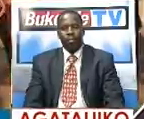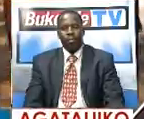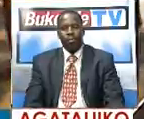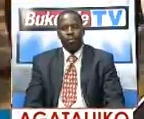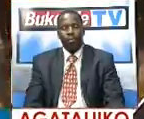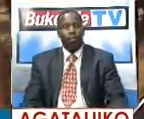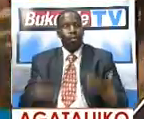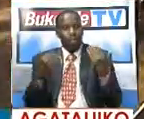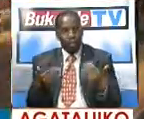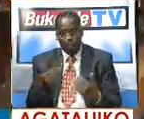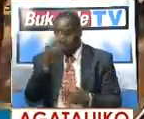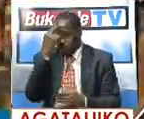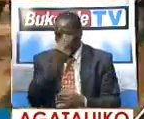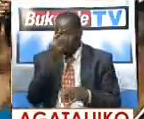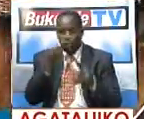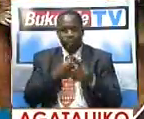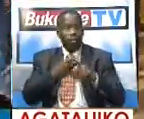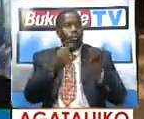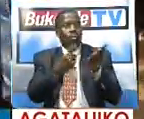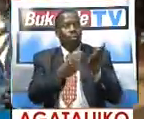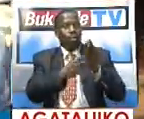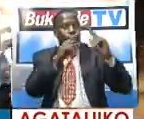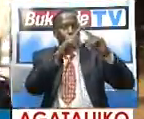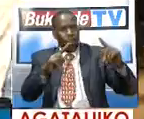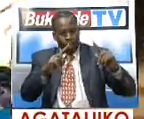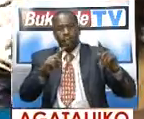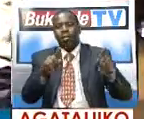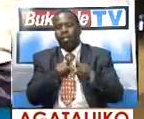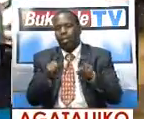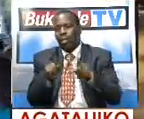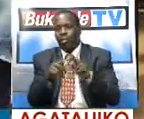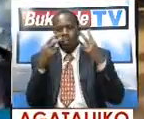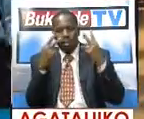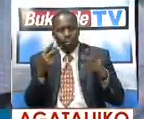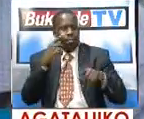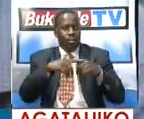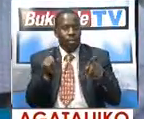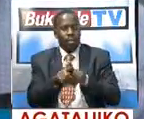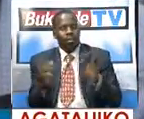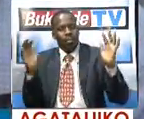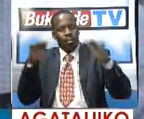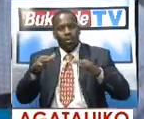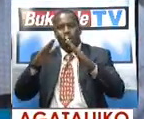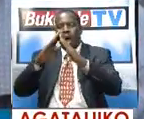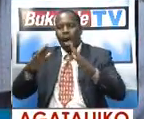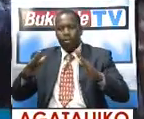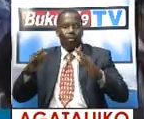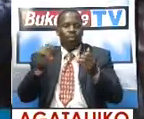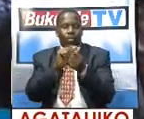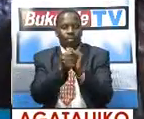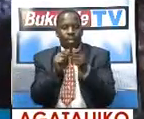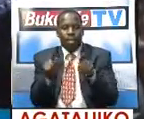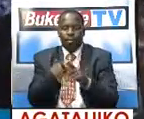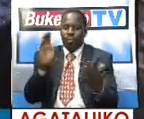Bo abayizi ba Uganda Matters na Mugongo bakyamudde bazadde baabwe mu kutunka kwe babaddemu mu nnyumba zaabwe. Batunse